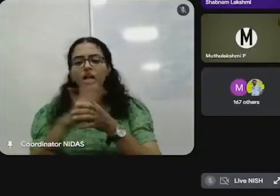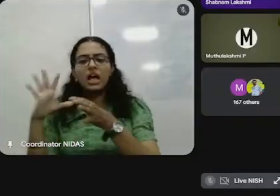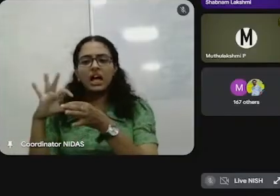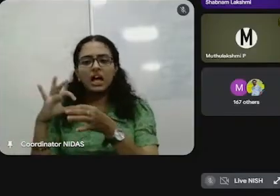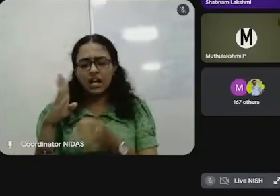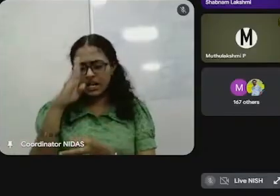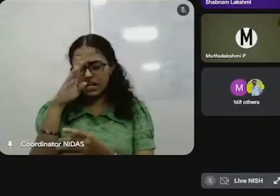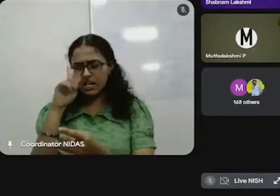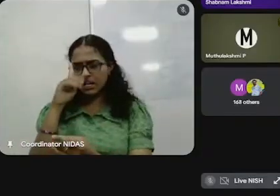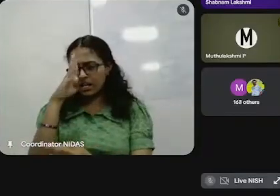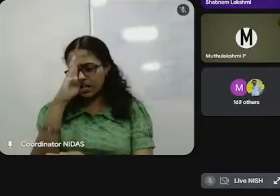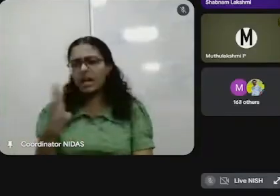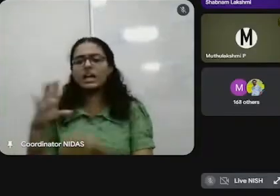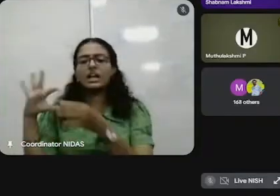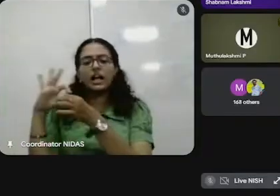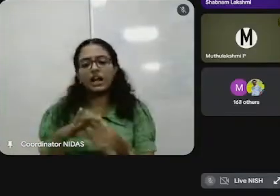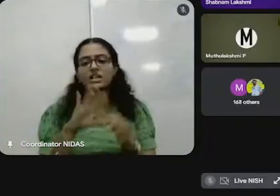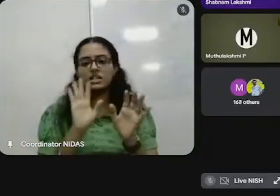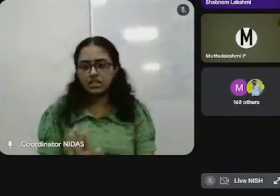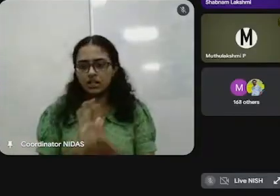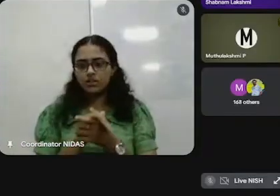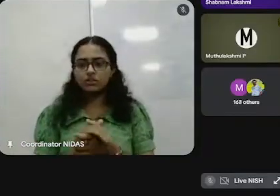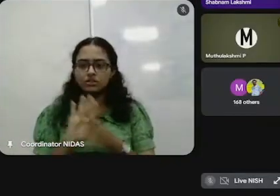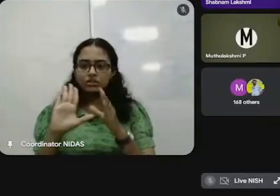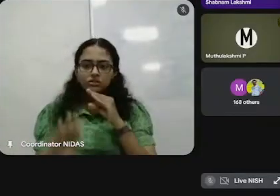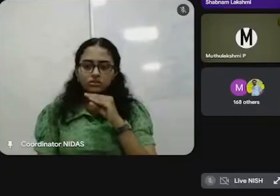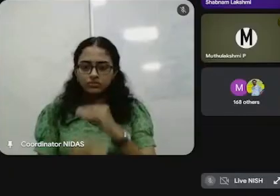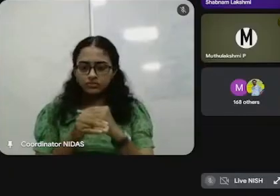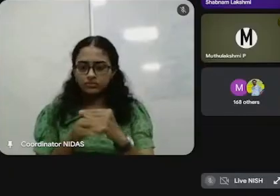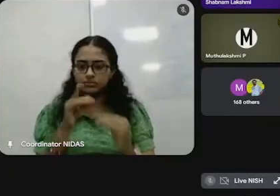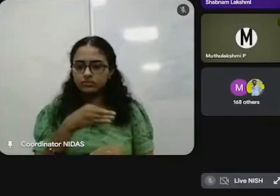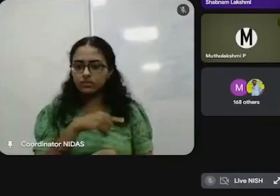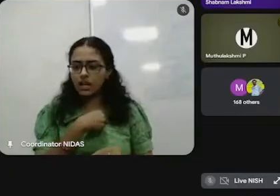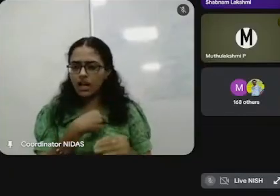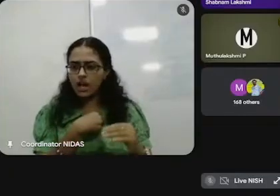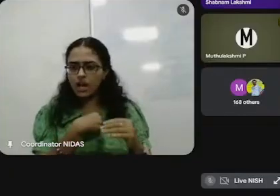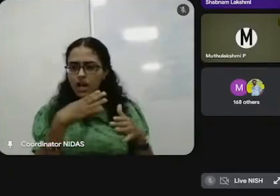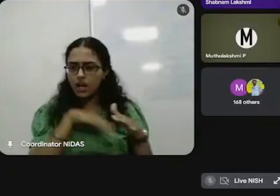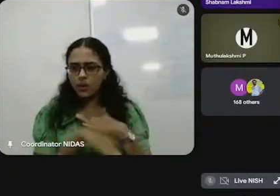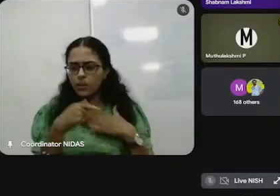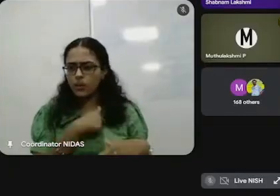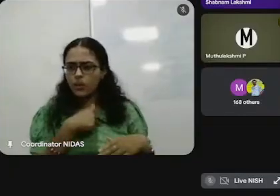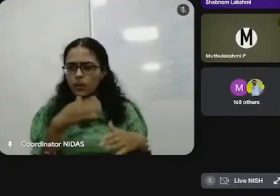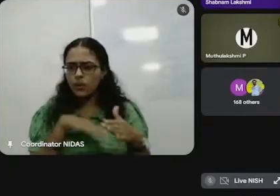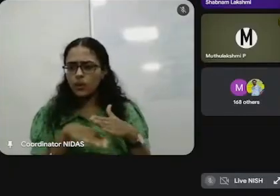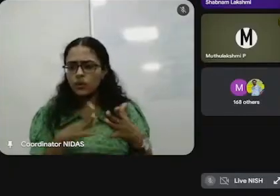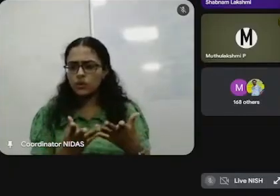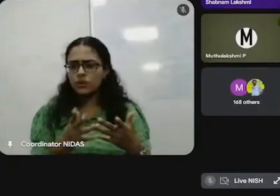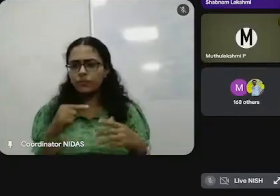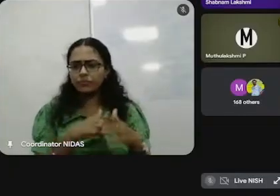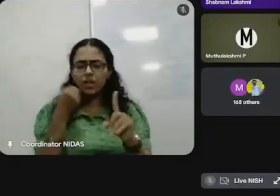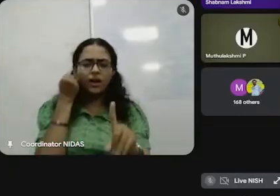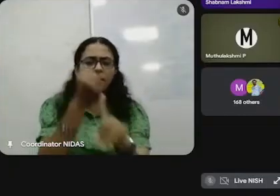ഡയറക്റ്റ് റിലേഷൻഷിപ്പ് ഉണ്ട്. അതുപോലെ തന്നെ ഒരു കാര്യം, എനിക്ക് ഹാർട്ടിന്റെ കാര്യം കൂടെ പറയുകയാണെങ്കിൽ, ഹാർട്ട് അഫക്ട് ചെയ്തിട്ട്